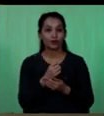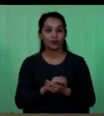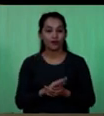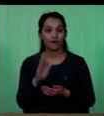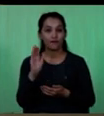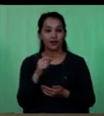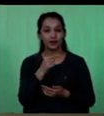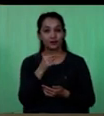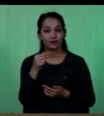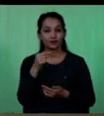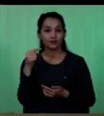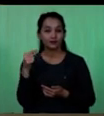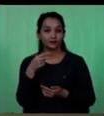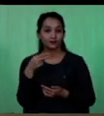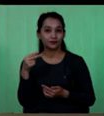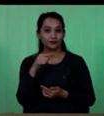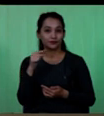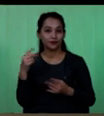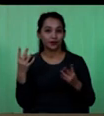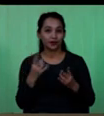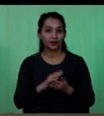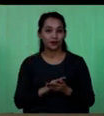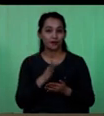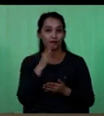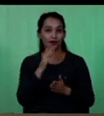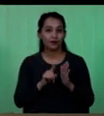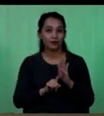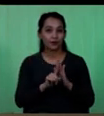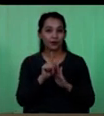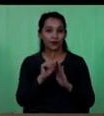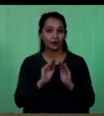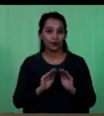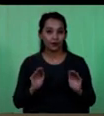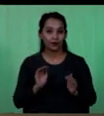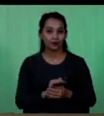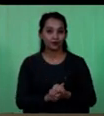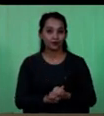va tagiga tegishlicha chizing. Vaqt ketdi bolajonlar.